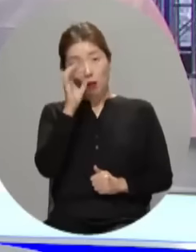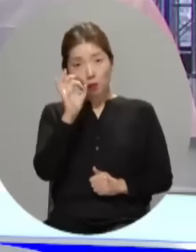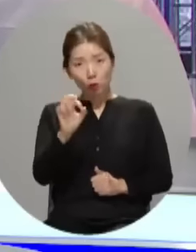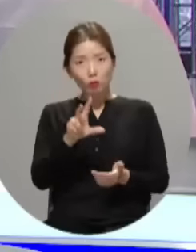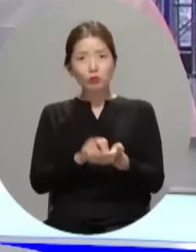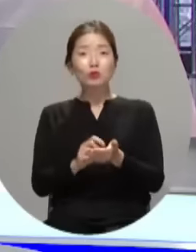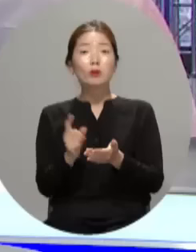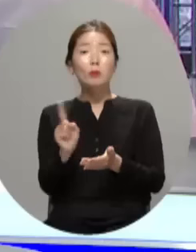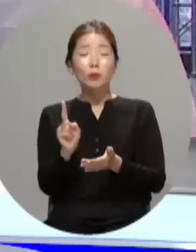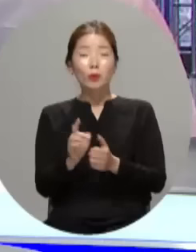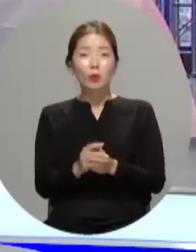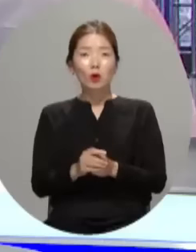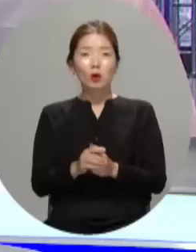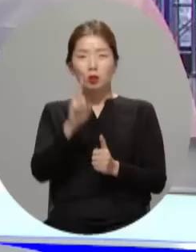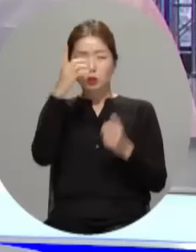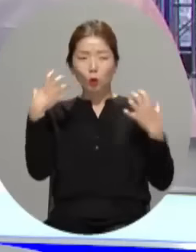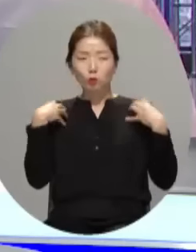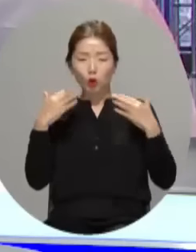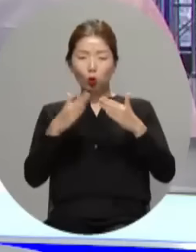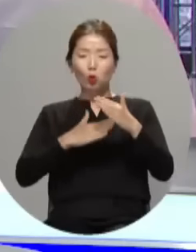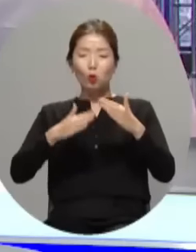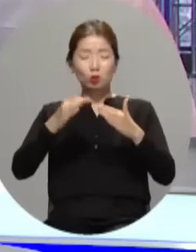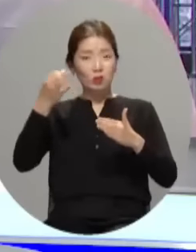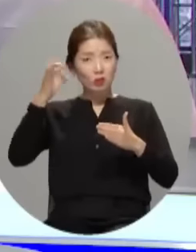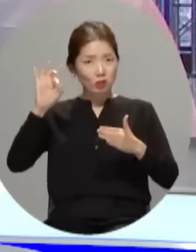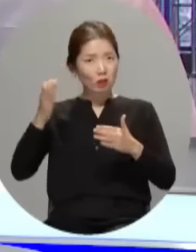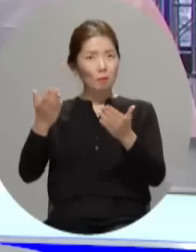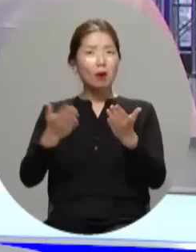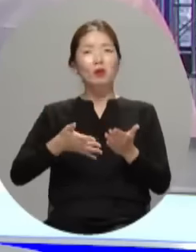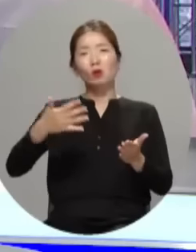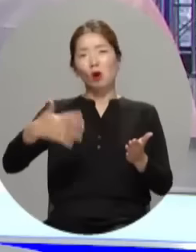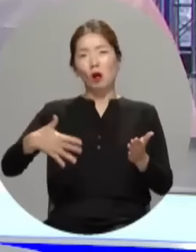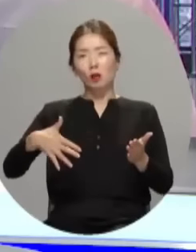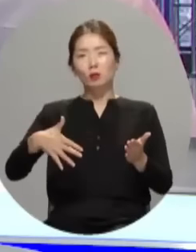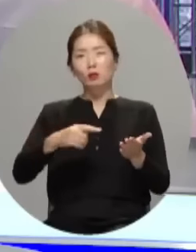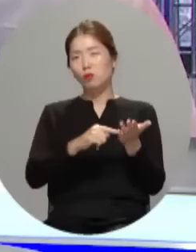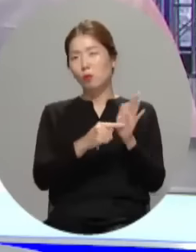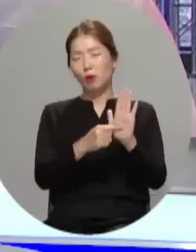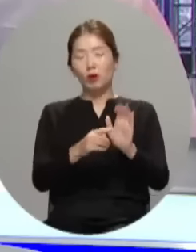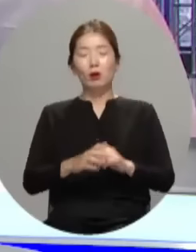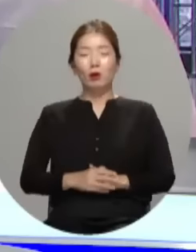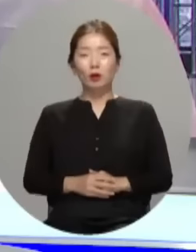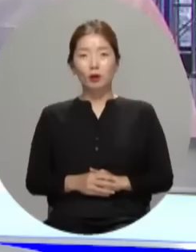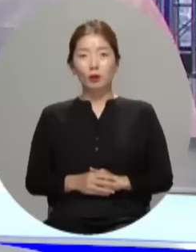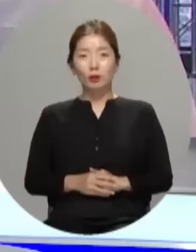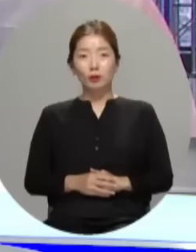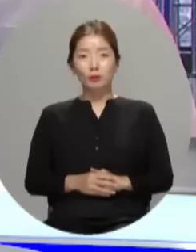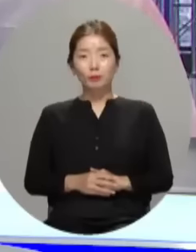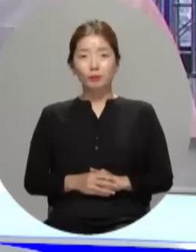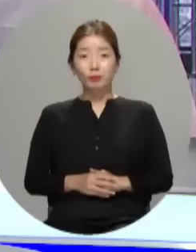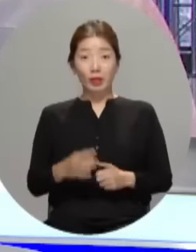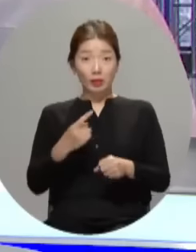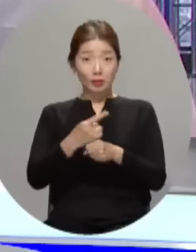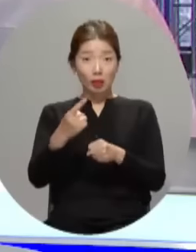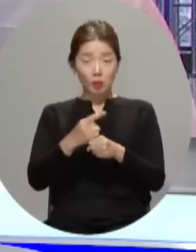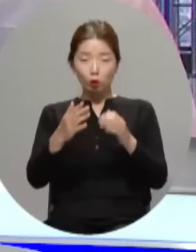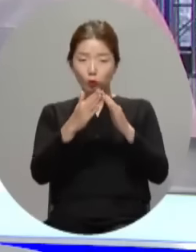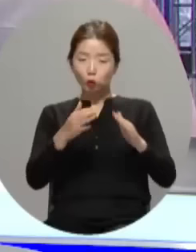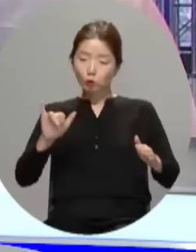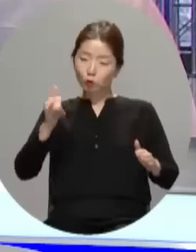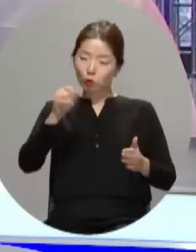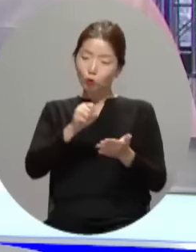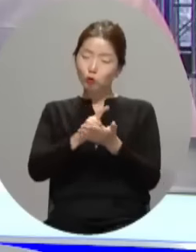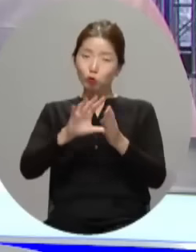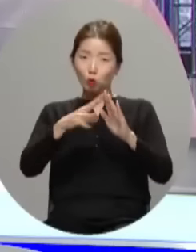이 문제의 배터리는 정부의 정식 인증 제품도 아닌 사실이 밝혀졌습니다. 이는 바로 내년 전주 드론